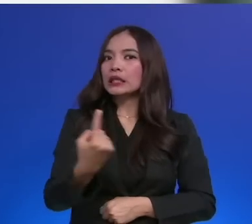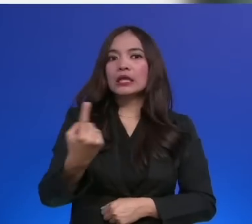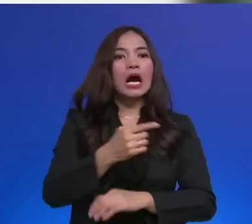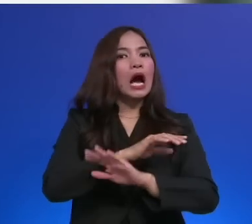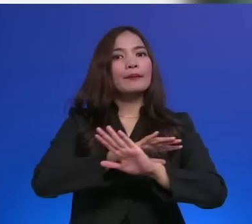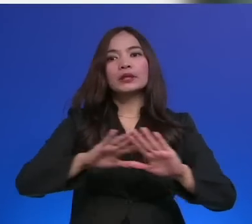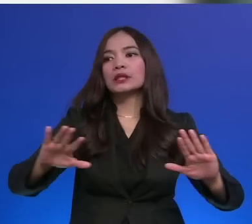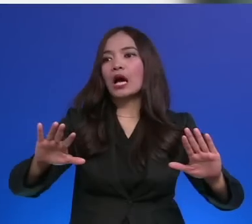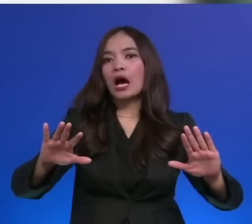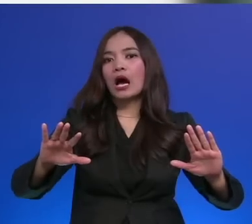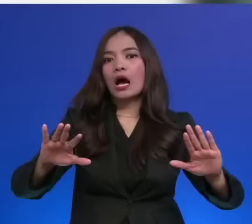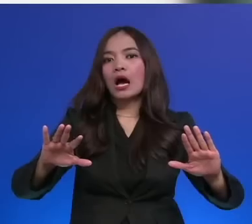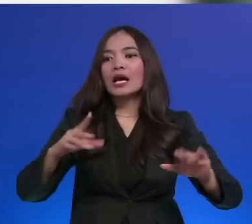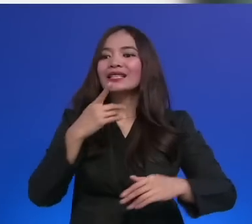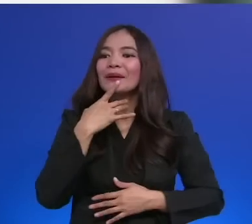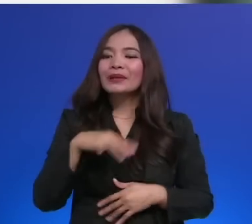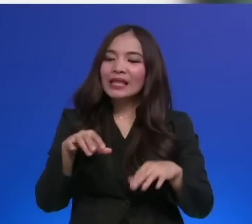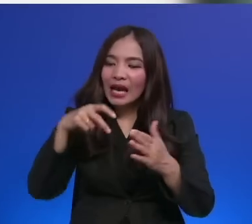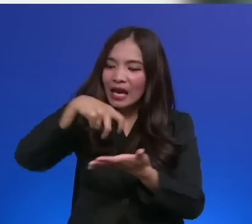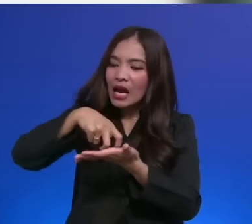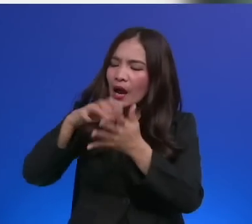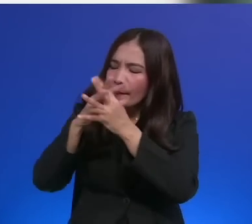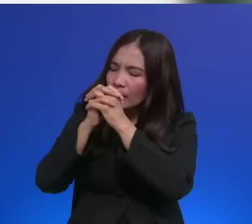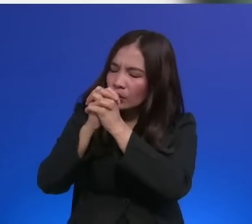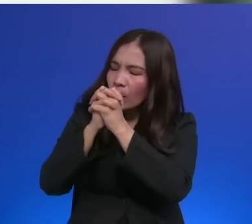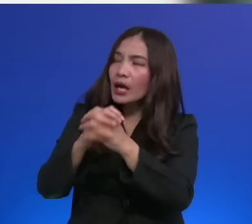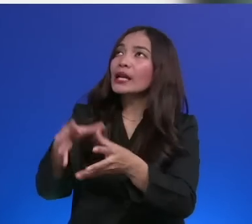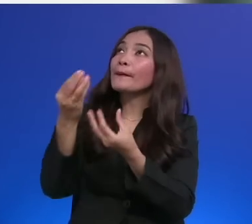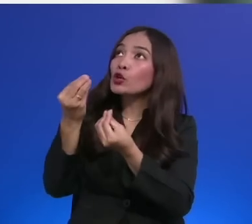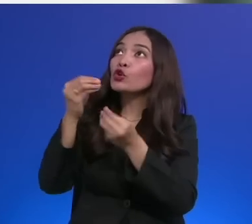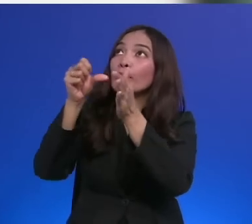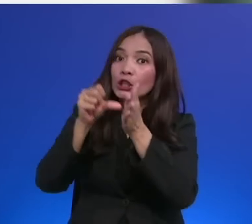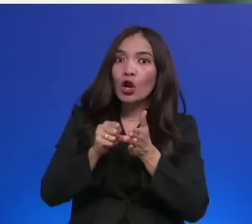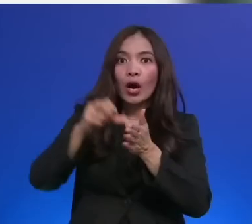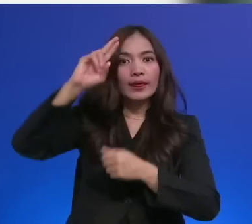kurang berani untuk duduk diam di kaki Tuhan, menanti pertolongan Tuhan.